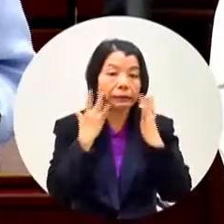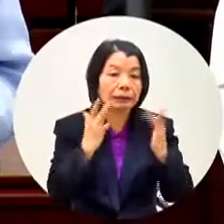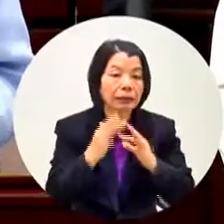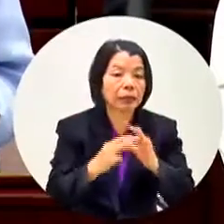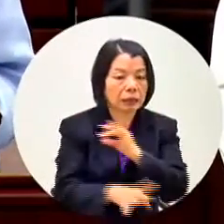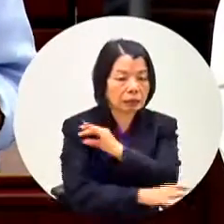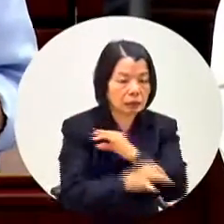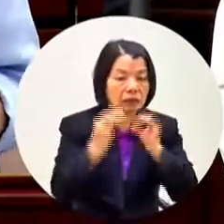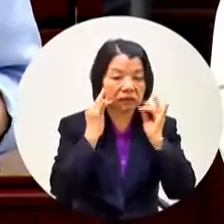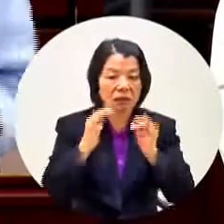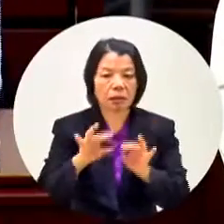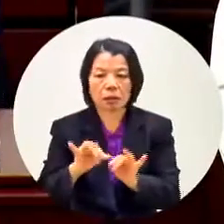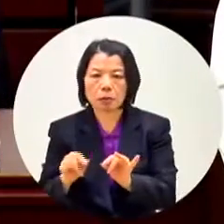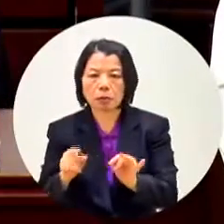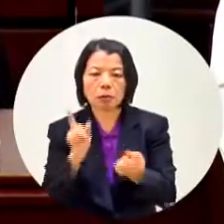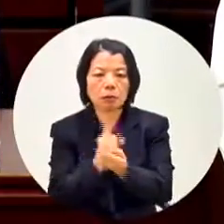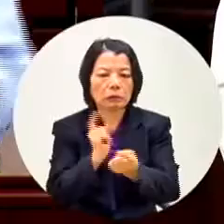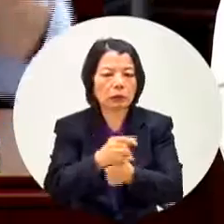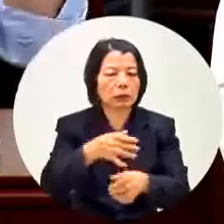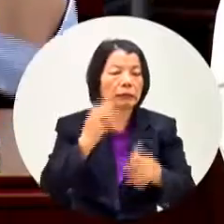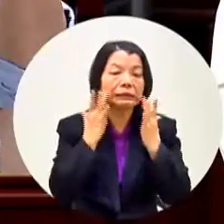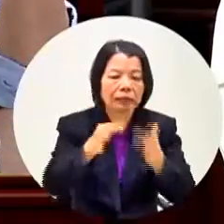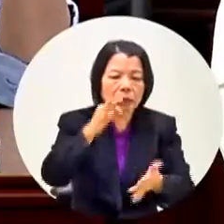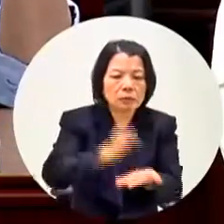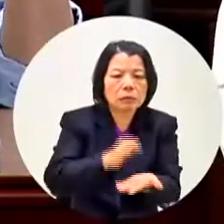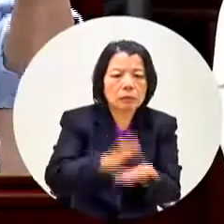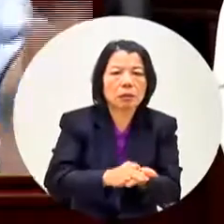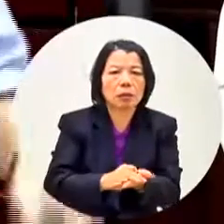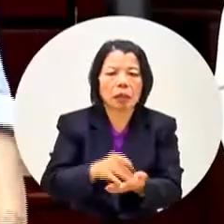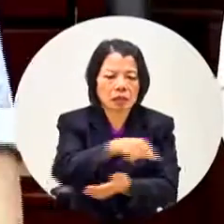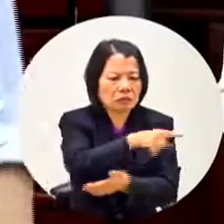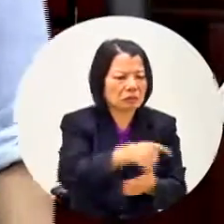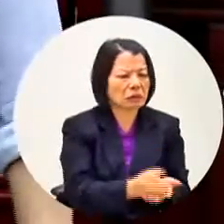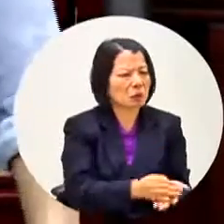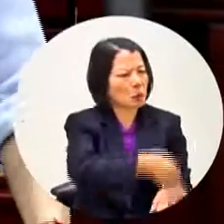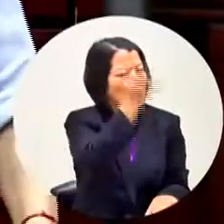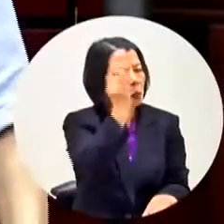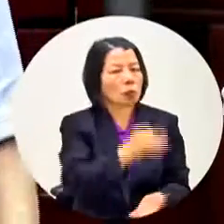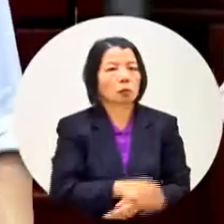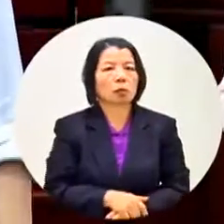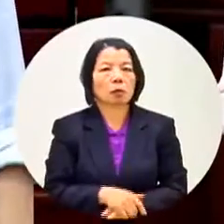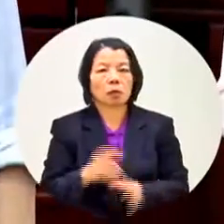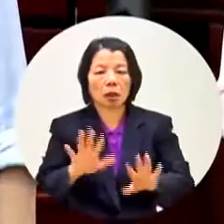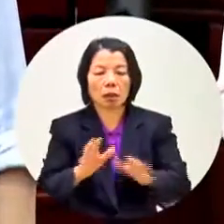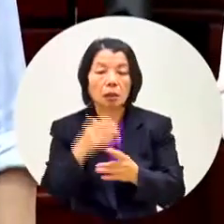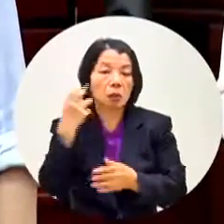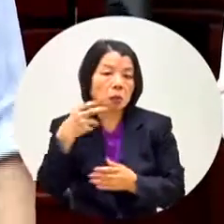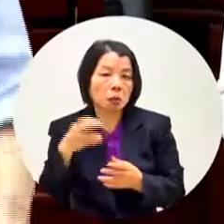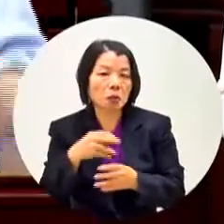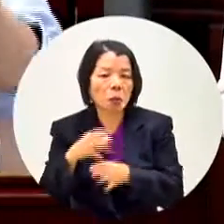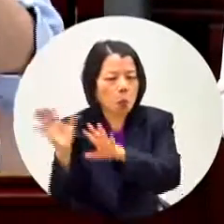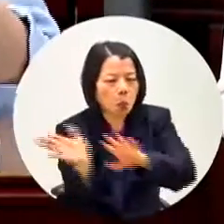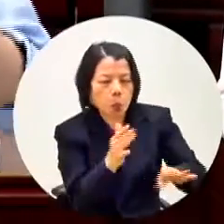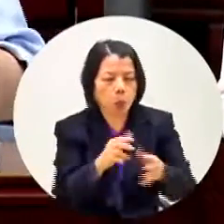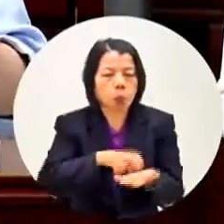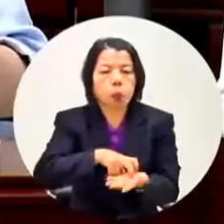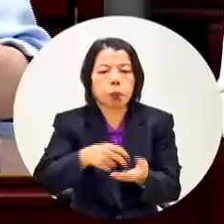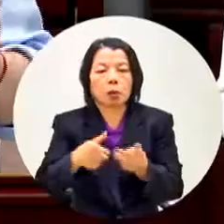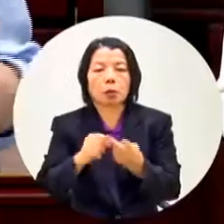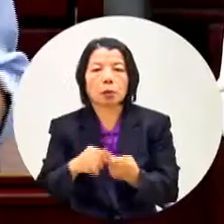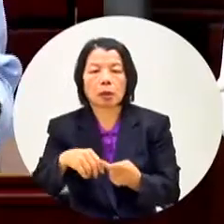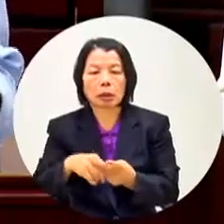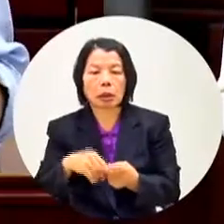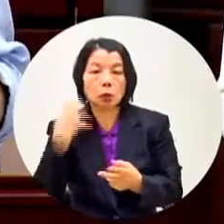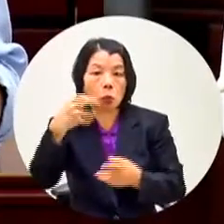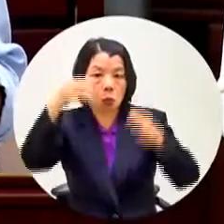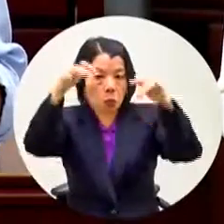对农民渔民太重要了，我想这是第一个观念。第二个，您这么关心，就是我们时常讲菜根菜头，我